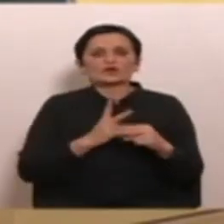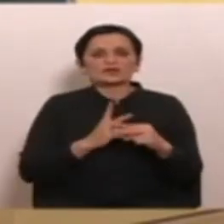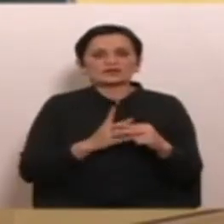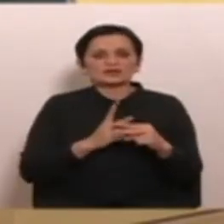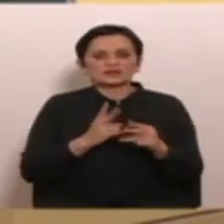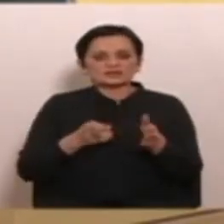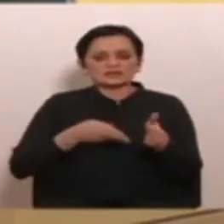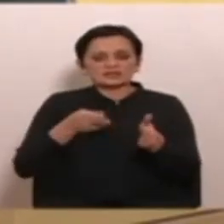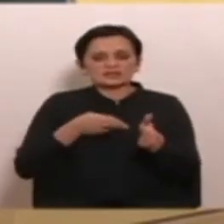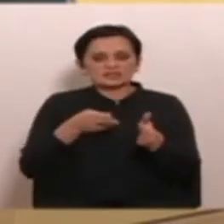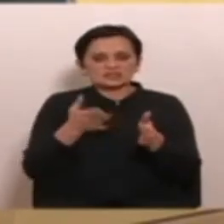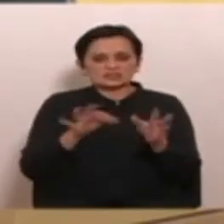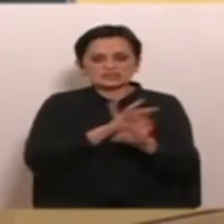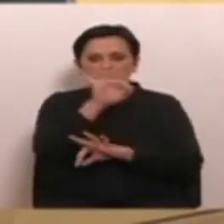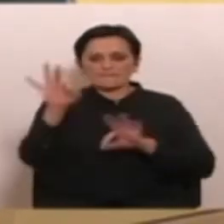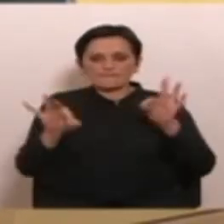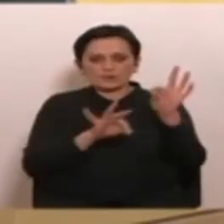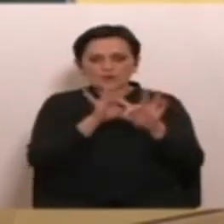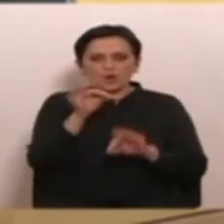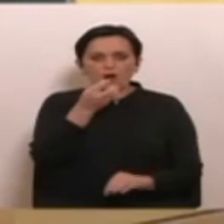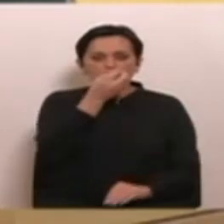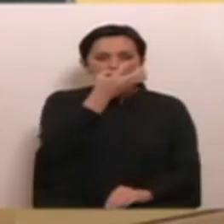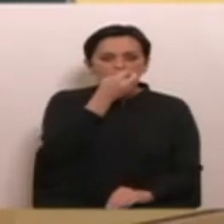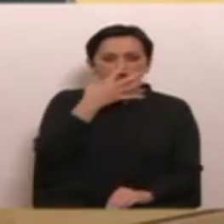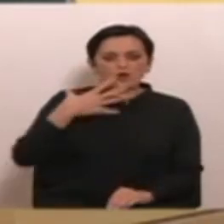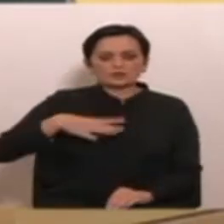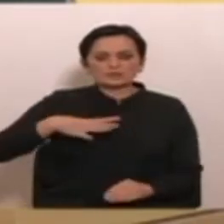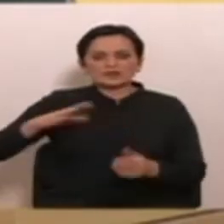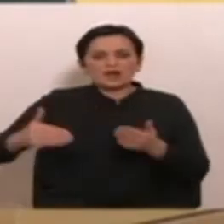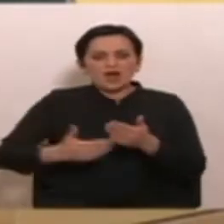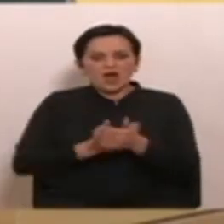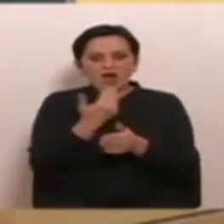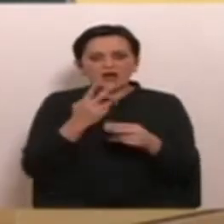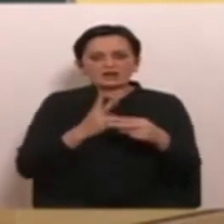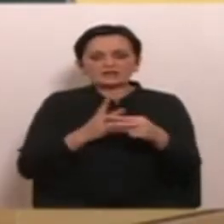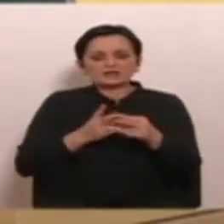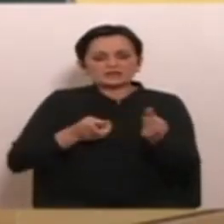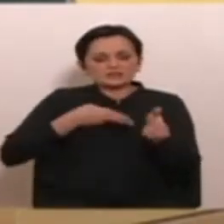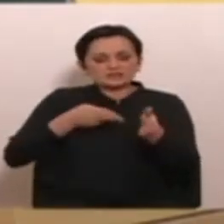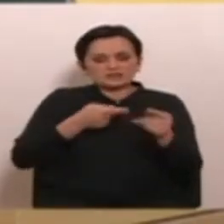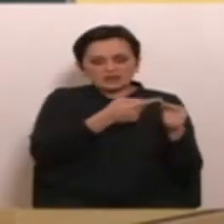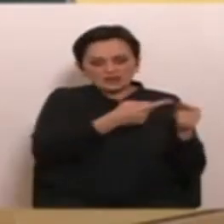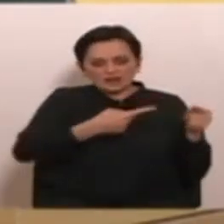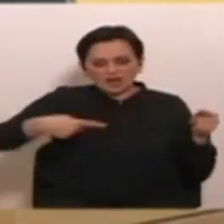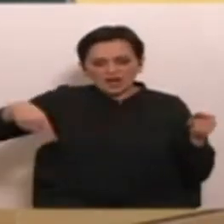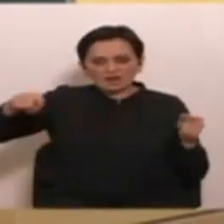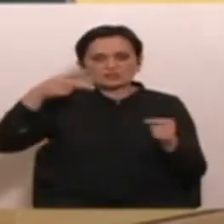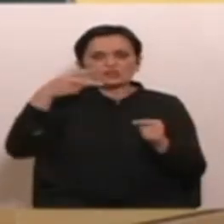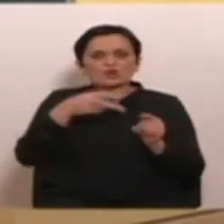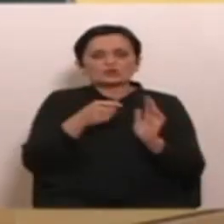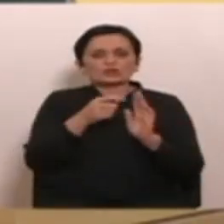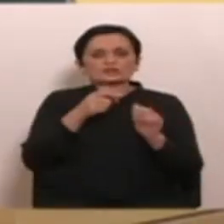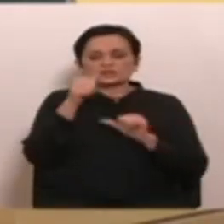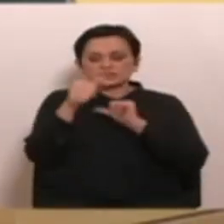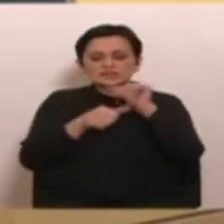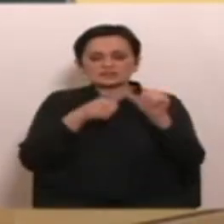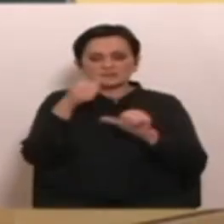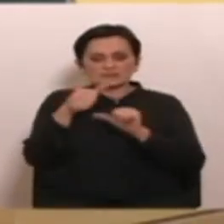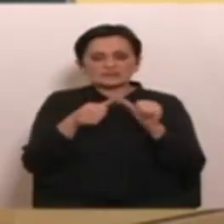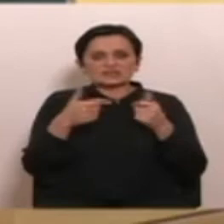მოდერნიზაციის პროექტი, ბაქო-თბილისი-ყარსის ახალი სარკინიგზო ხაზის პროექტი, რომელიც 2017 წლის სექტემბრიდან სატესტო რეჟიმში ატარებს